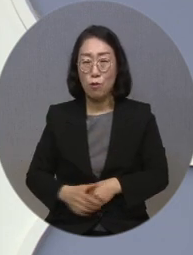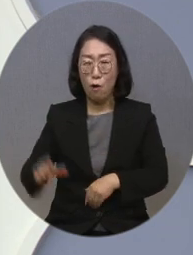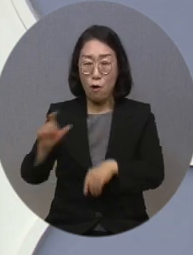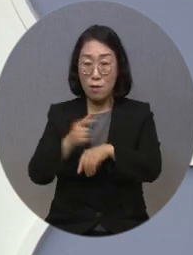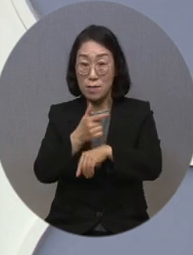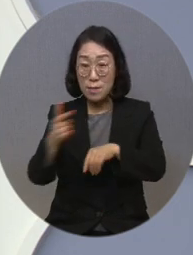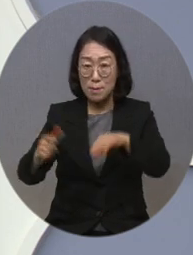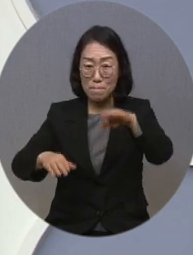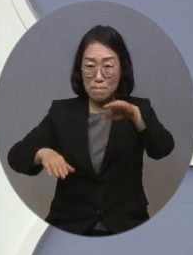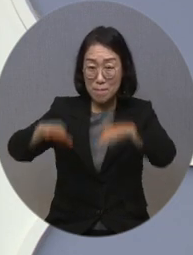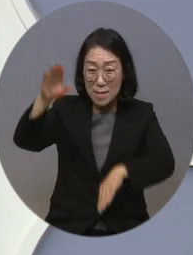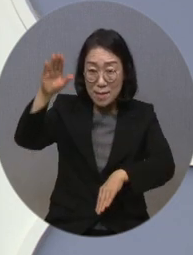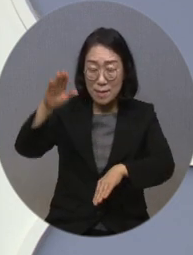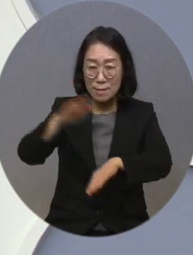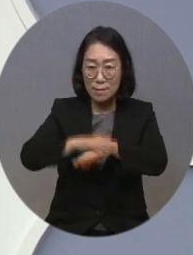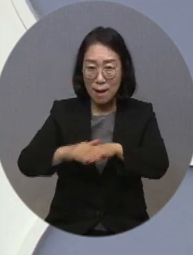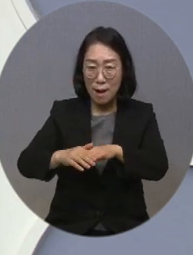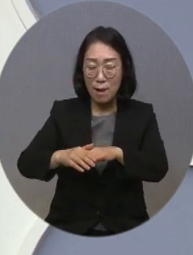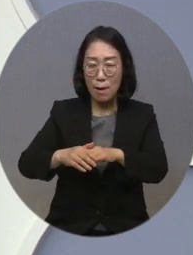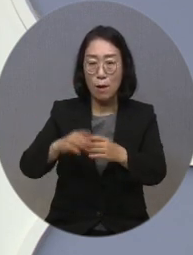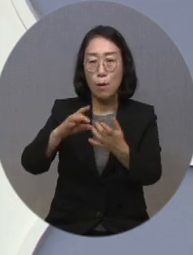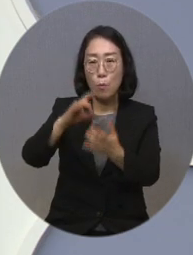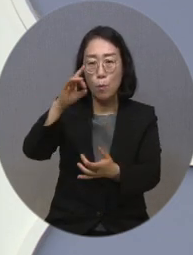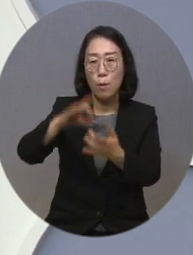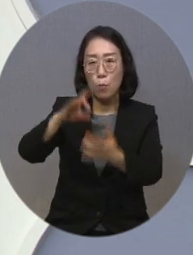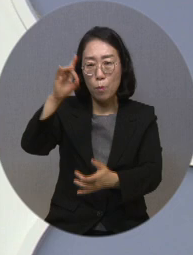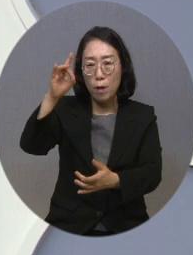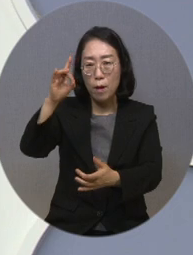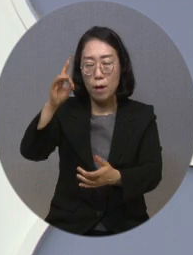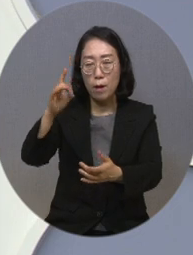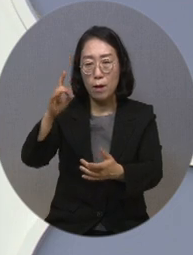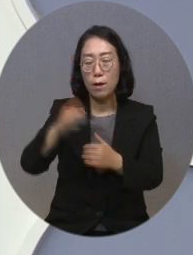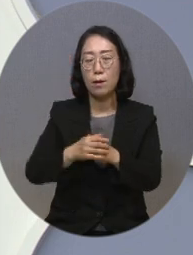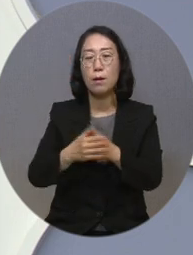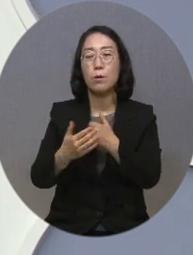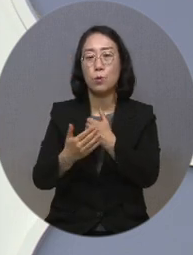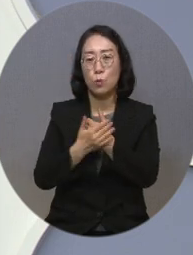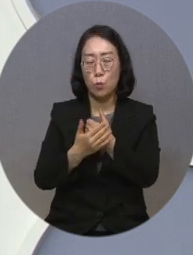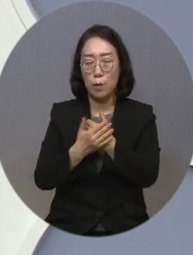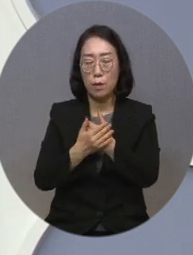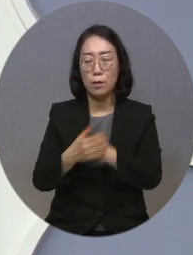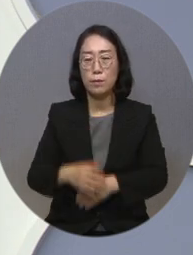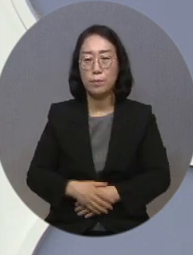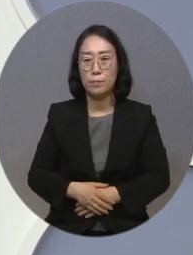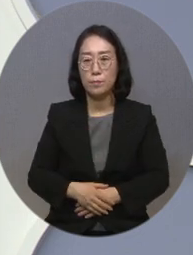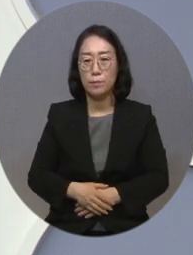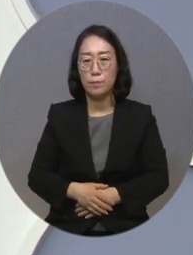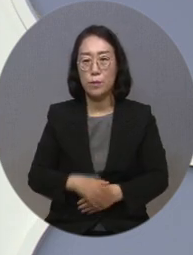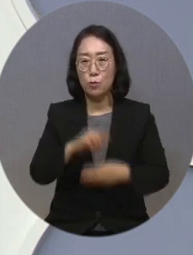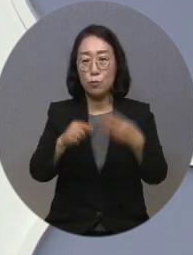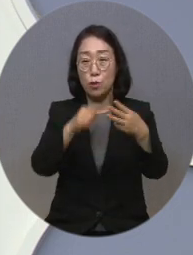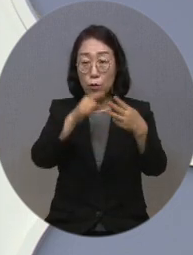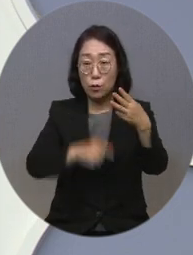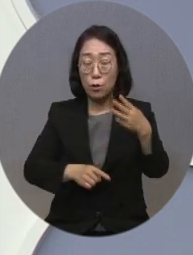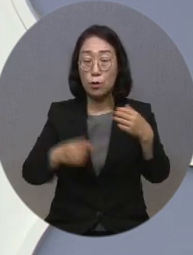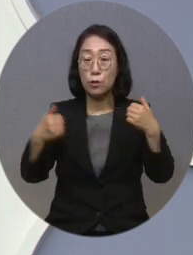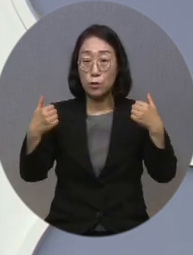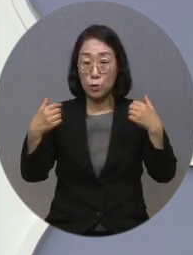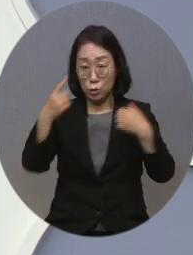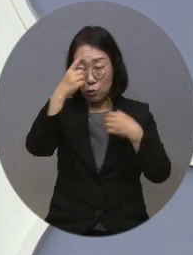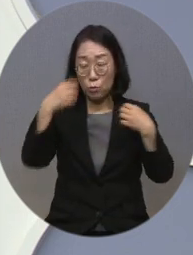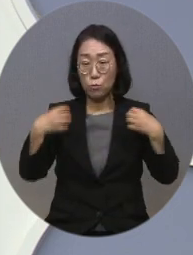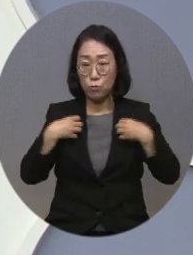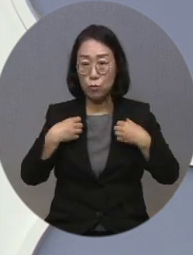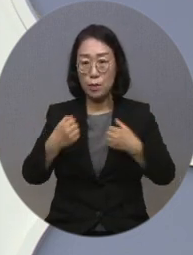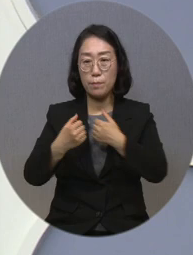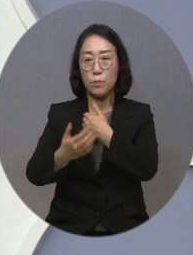압도적으로 좀 승리할 수 있도록 우리 국민 여러분께서 국민의 힘에 또 우리 윤석열 정부에 큰 힘을 보태주실